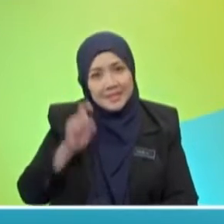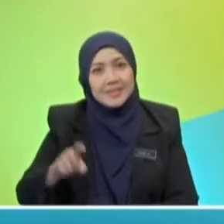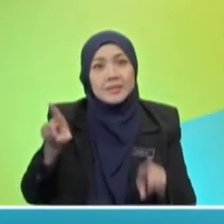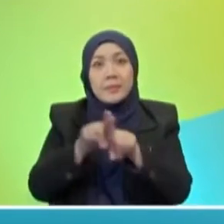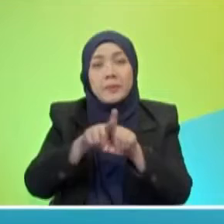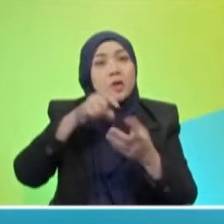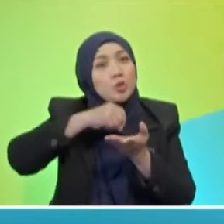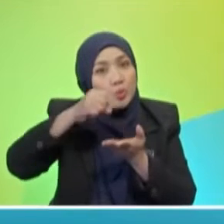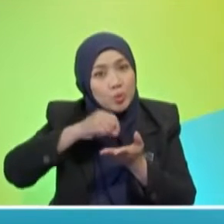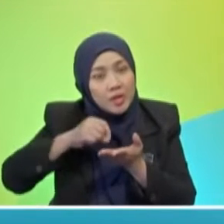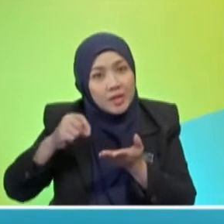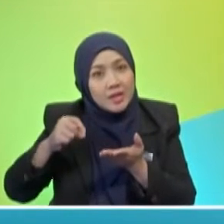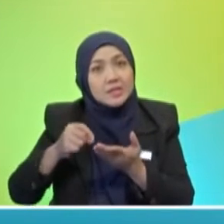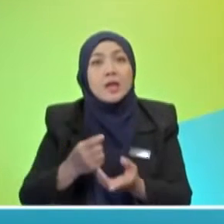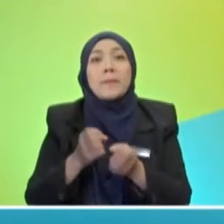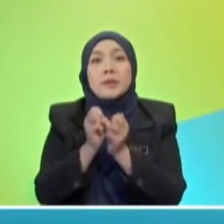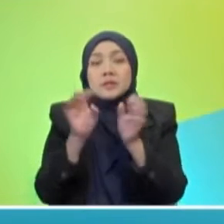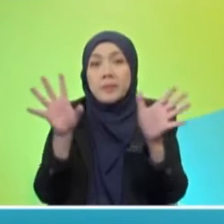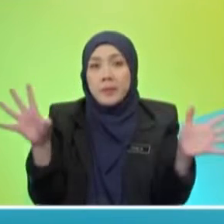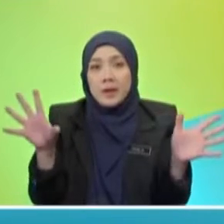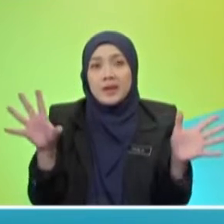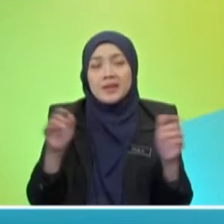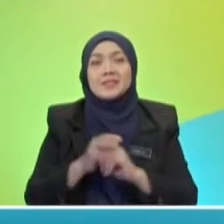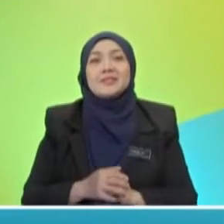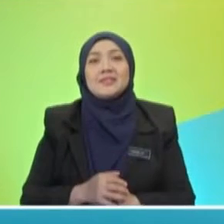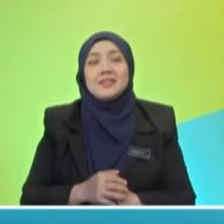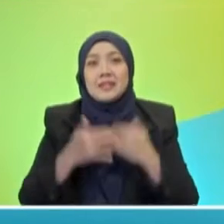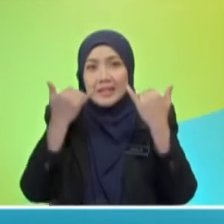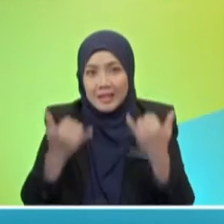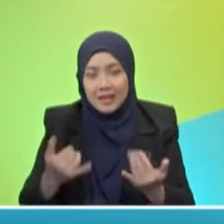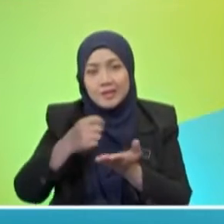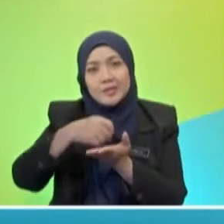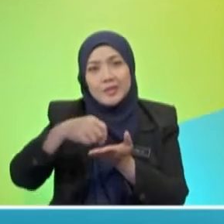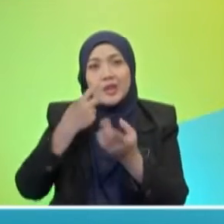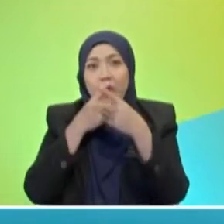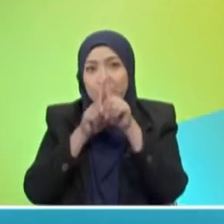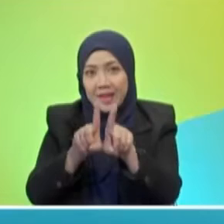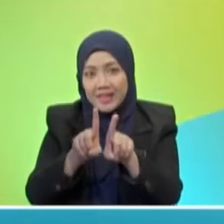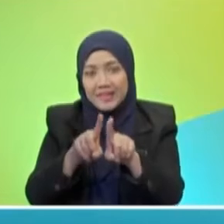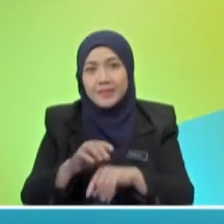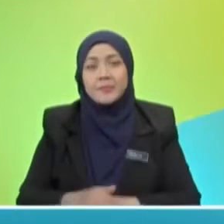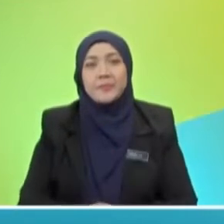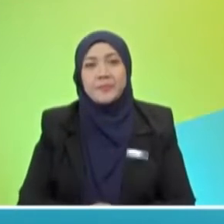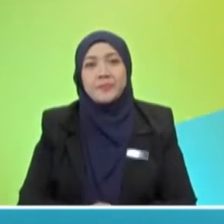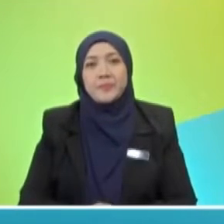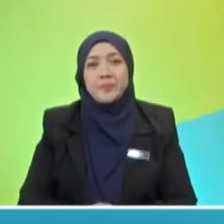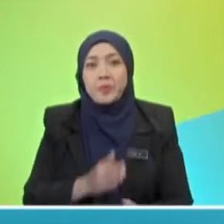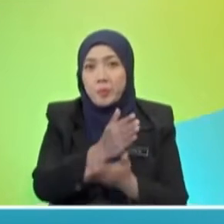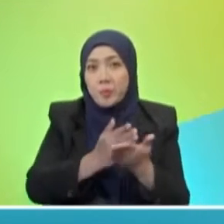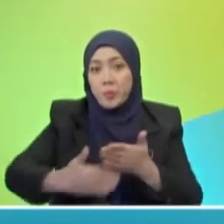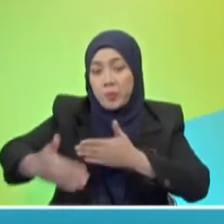bercapah berdasarkan soalan yang diberikan. Baik, sila tulis jawapan kamu sekarang. Ingat, potong depan, potong